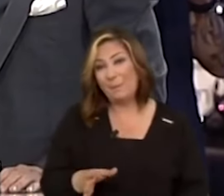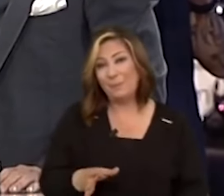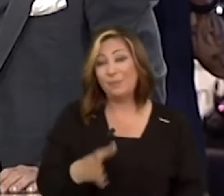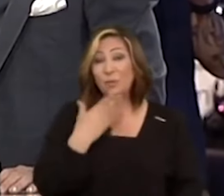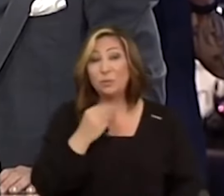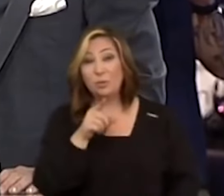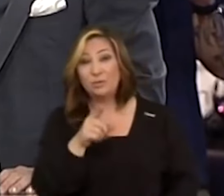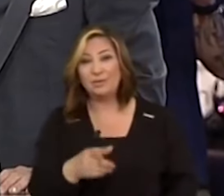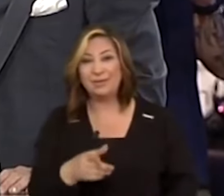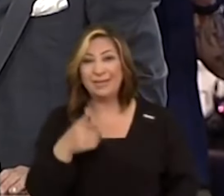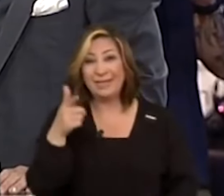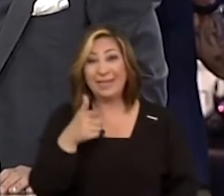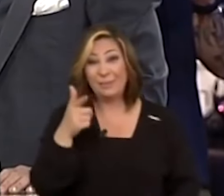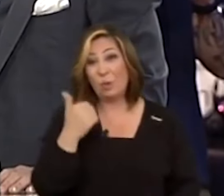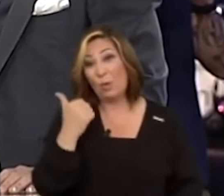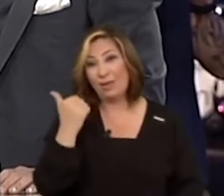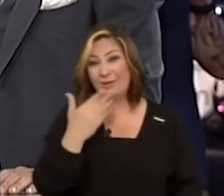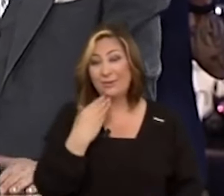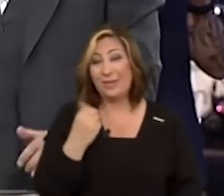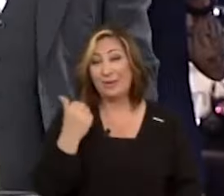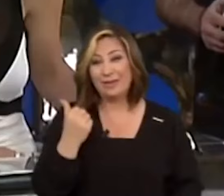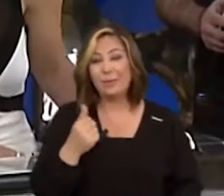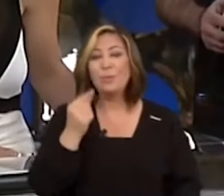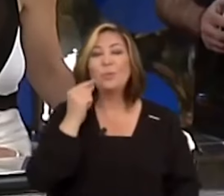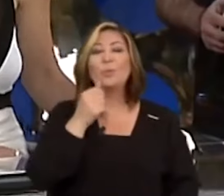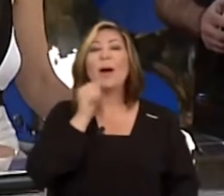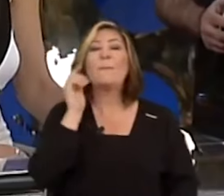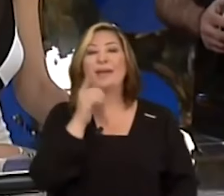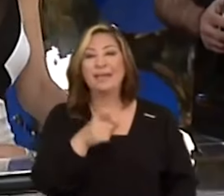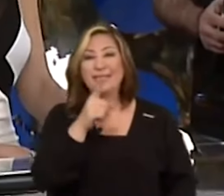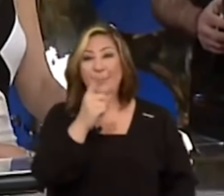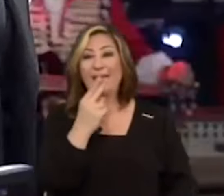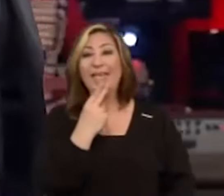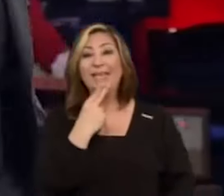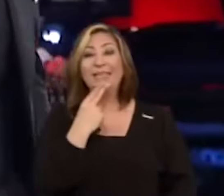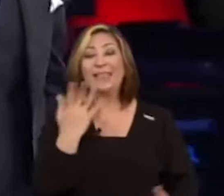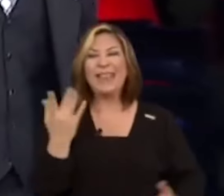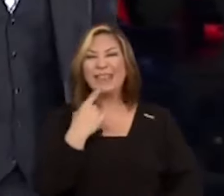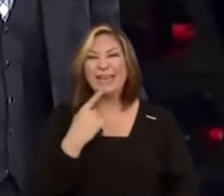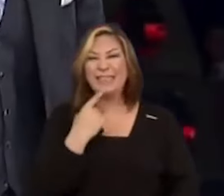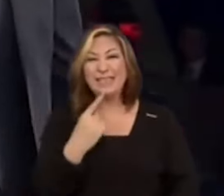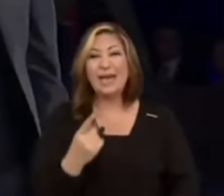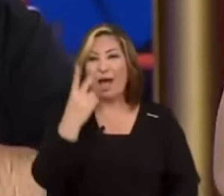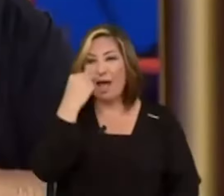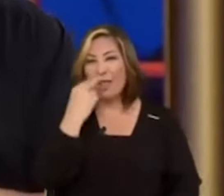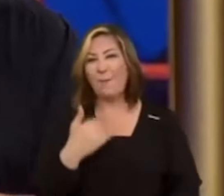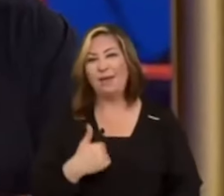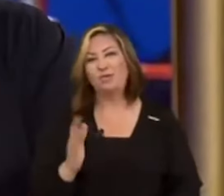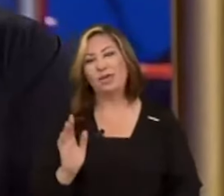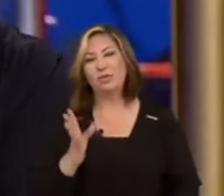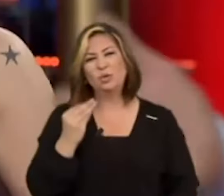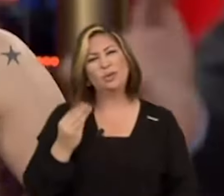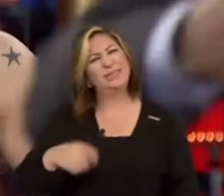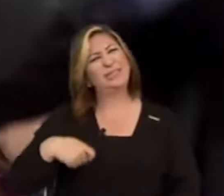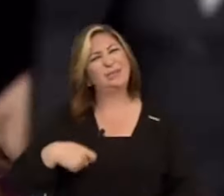ya. Klipte oynayan. Bülent abi, sen bir kadına ne dersen de o ağlar bence. Çünkü bence